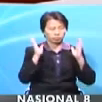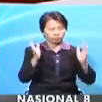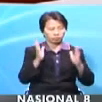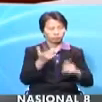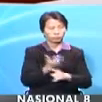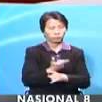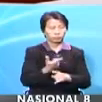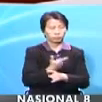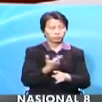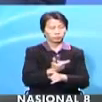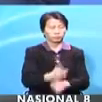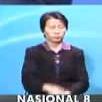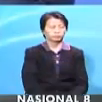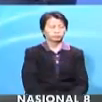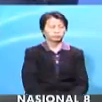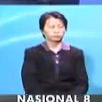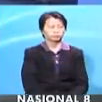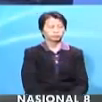latihan